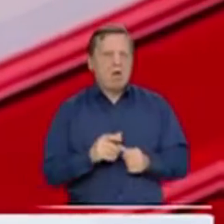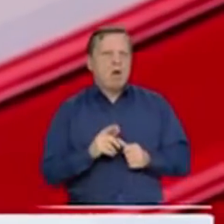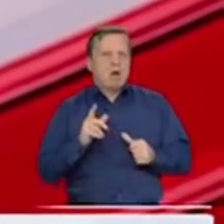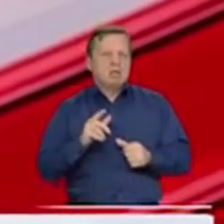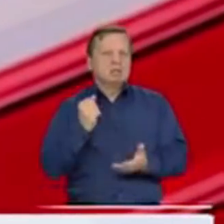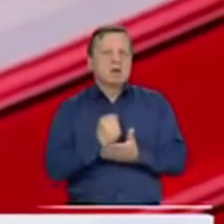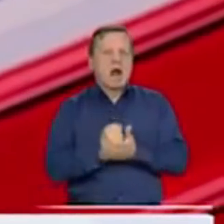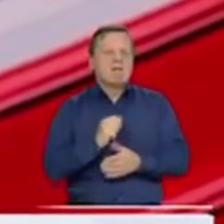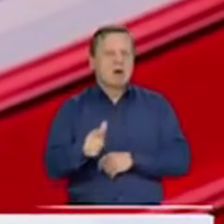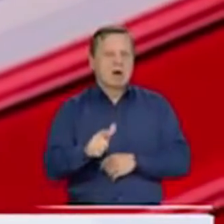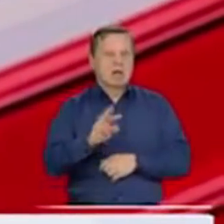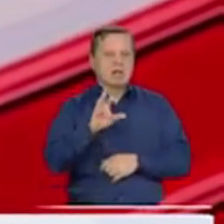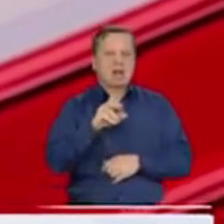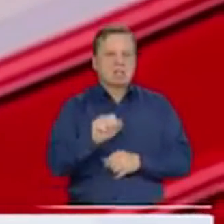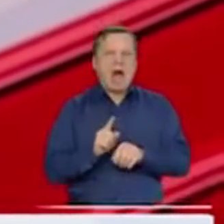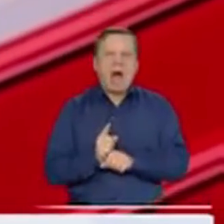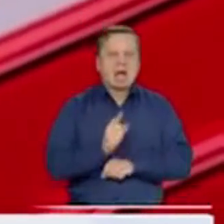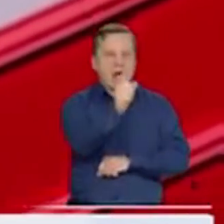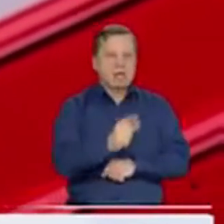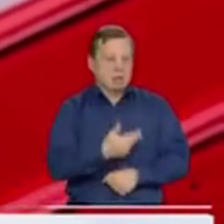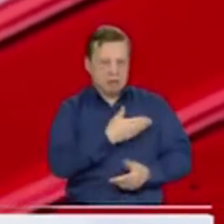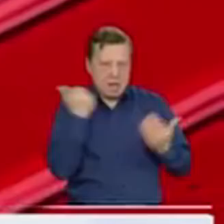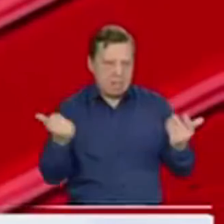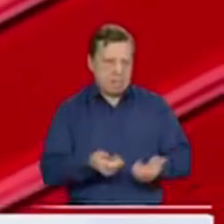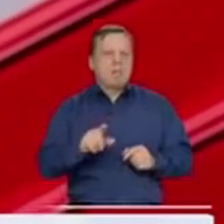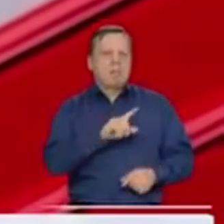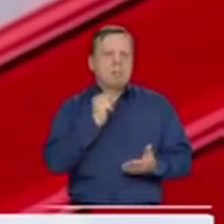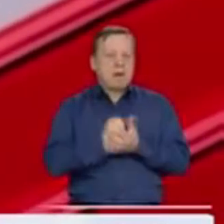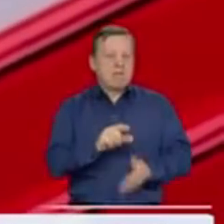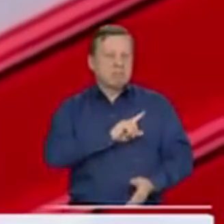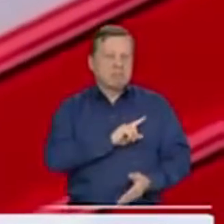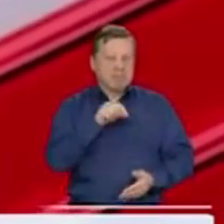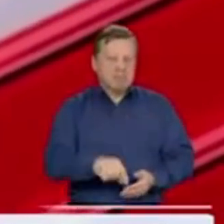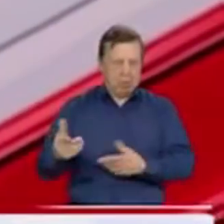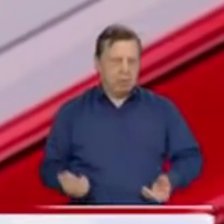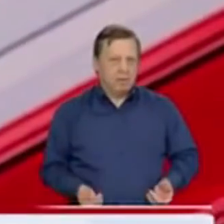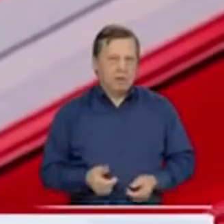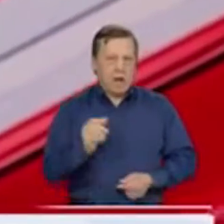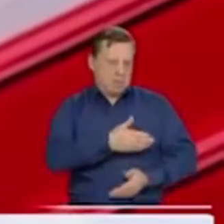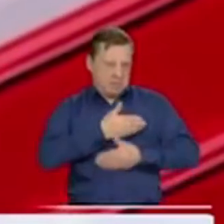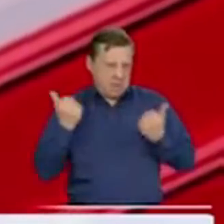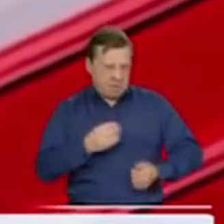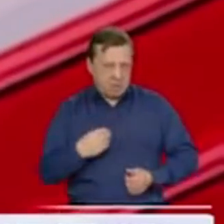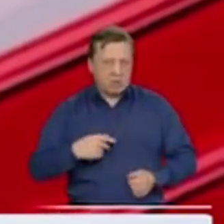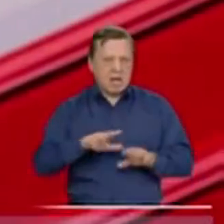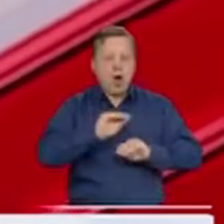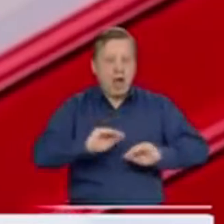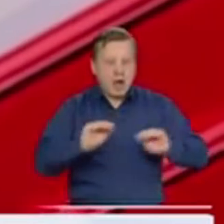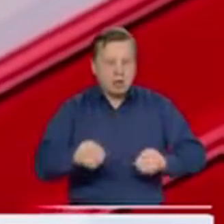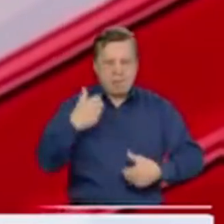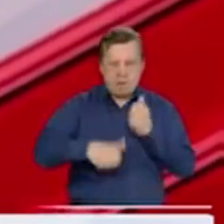sprawy tarczy rakietowej, nie mamy nadal śmigłowców, Trybunału Konstytucyjnego, samorządów, Sądu